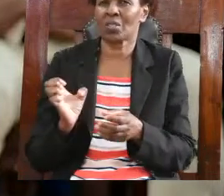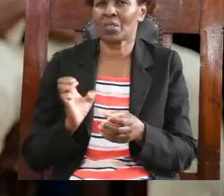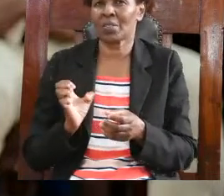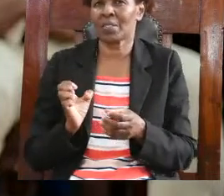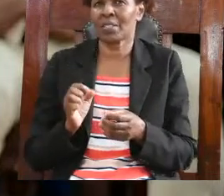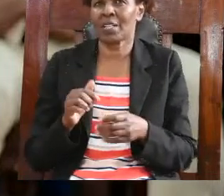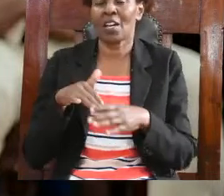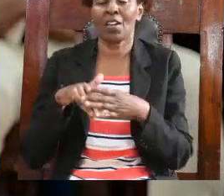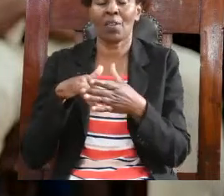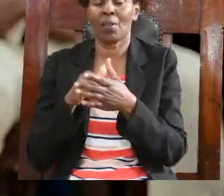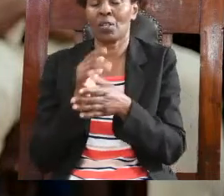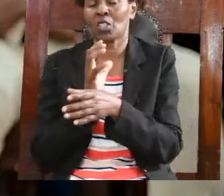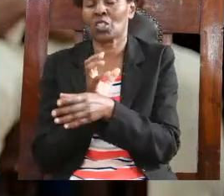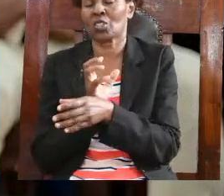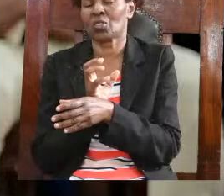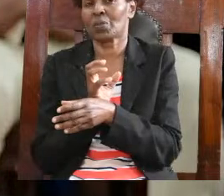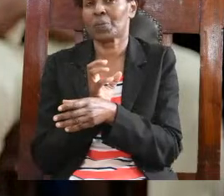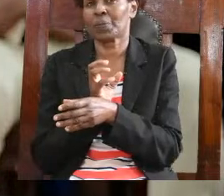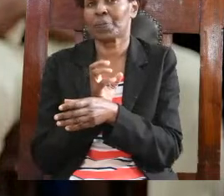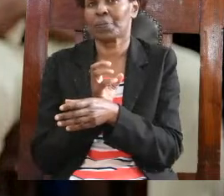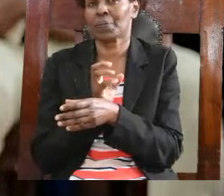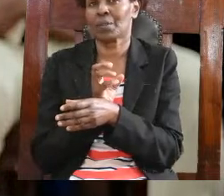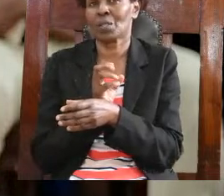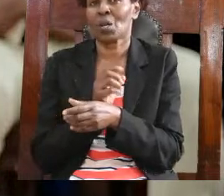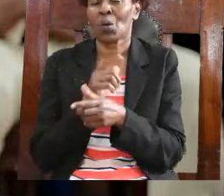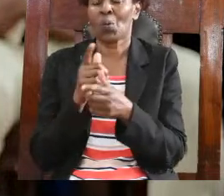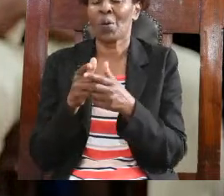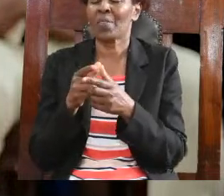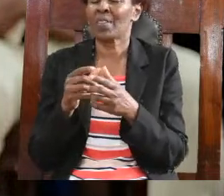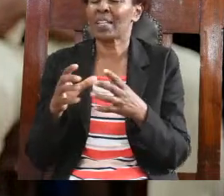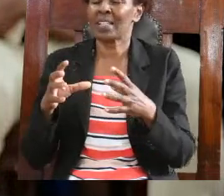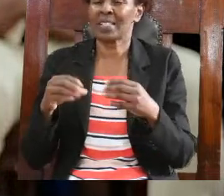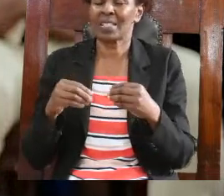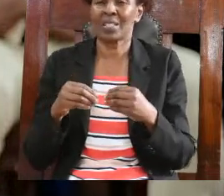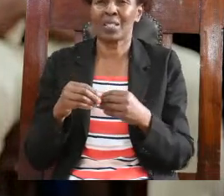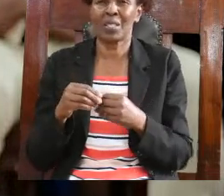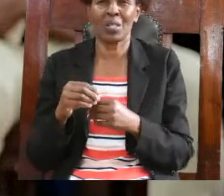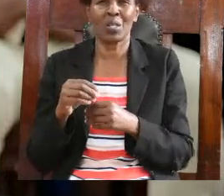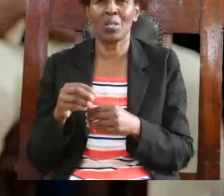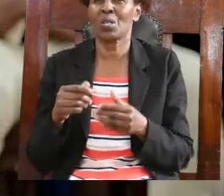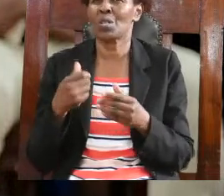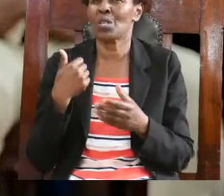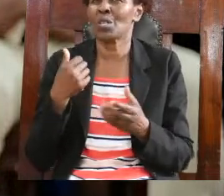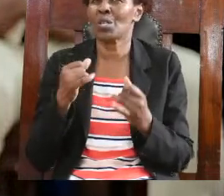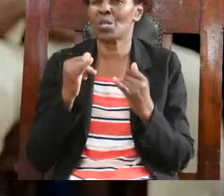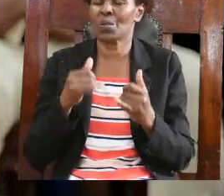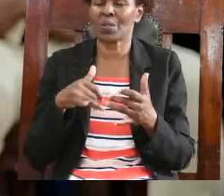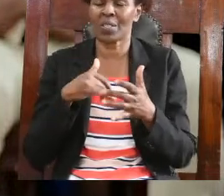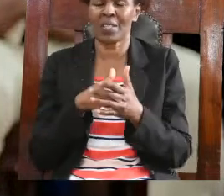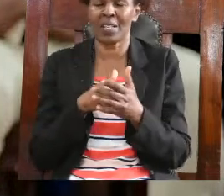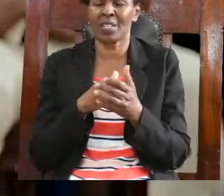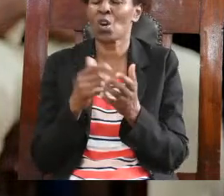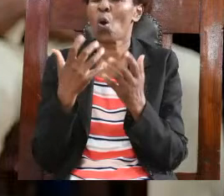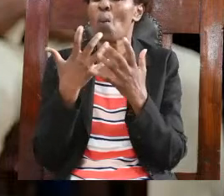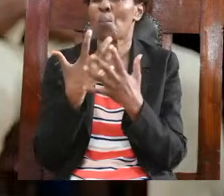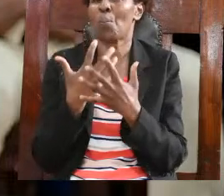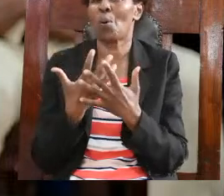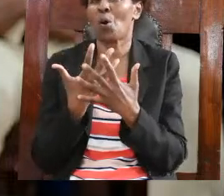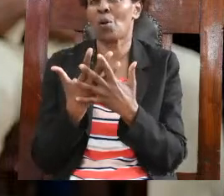hilo lililokuwa kule wa Filipi. Walipopokea habari ya kwamba Paulo yu